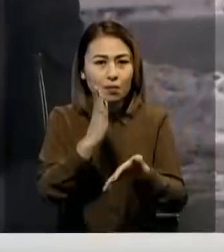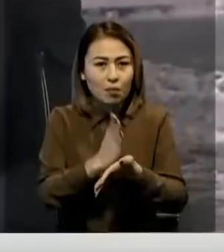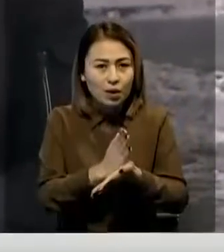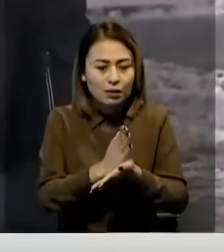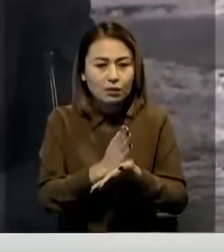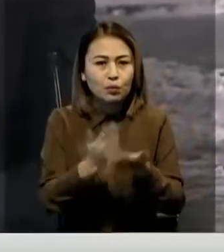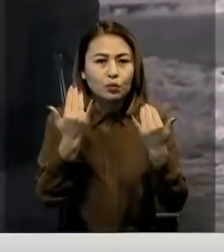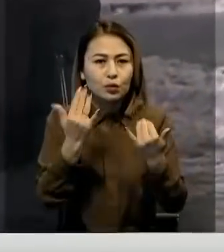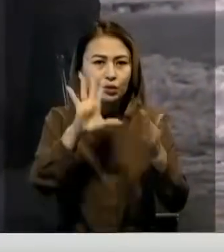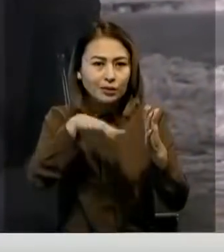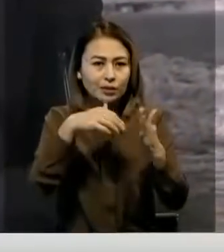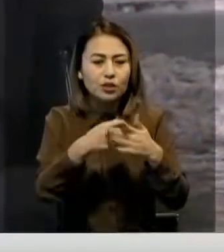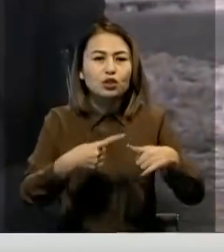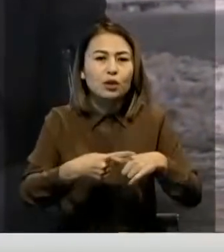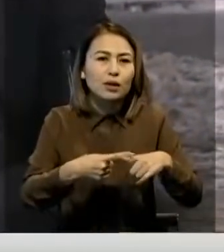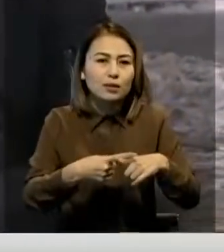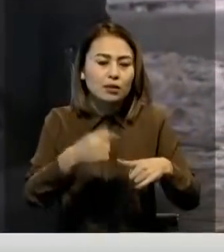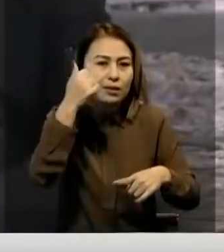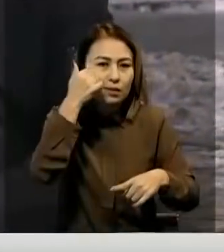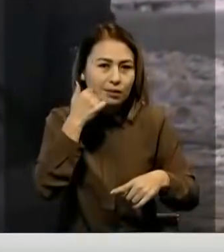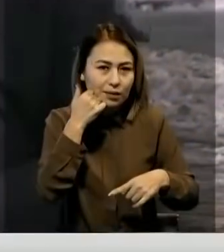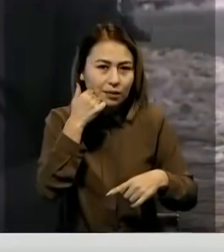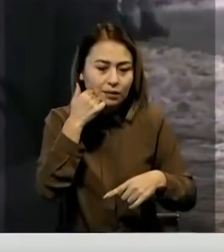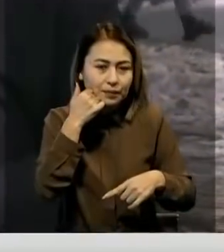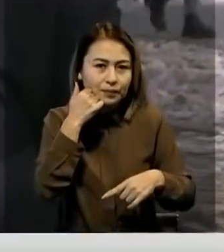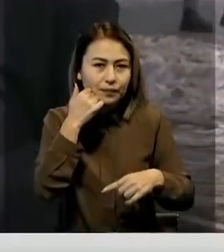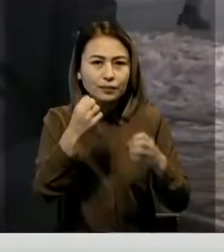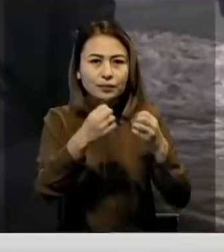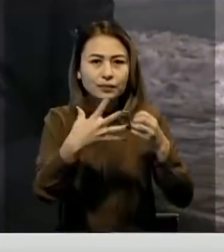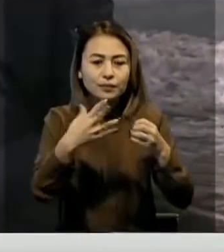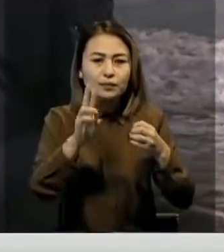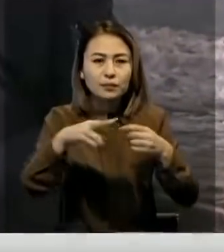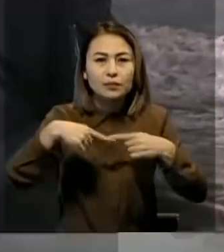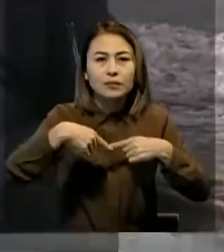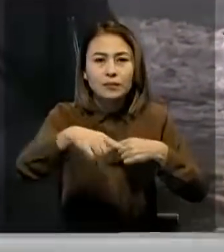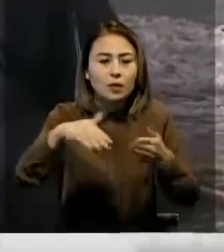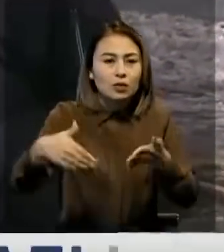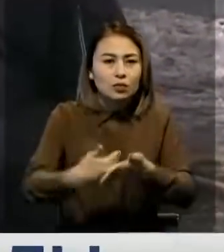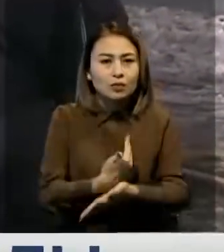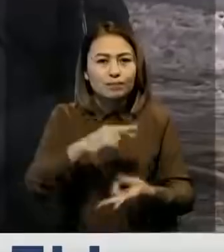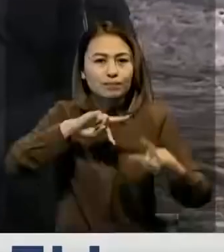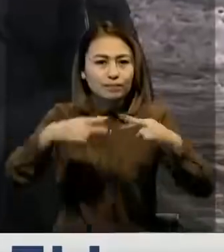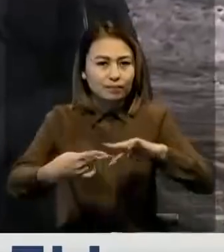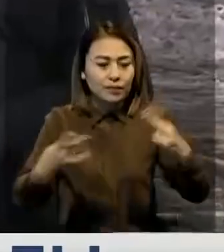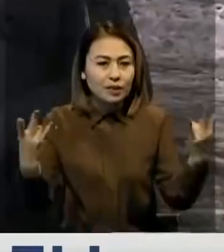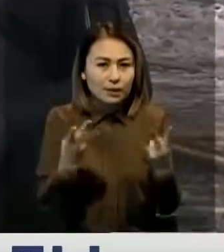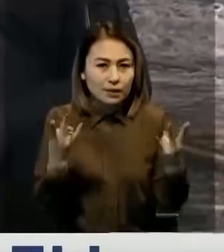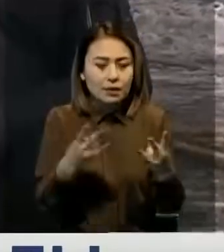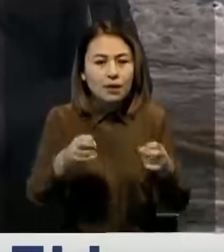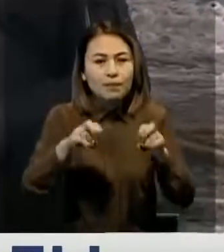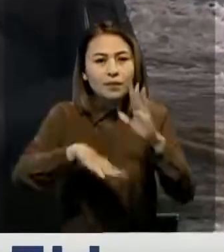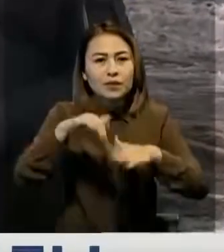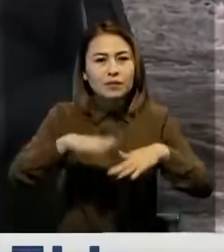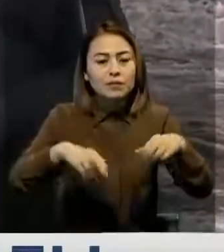Бүгінге дейін оның тең жартысы әбден ескірген. Яғни 15 шақырым релісті жаңалау қажет. Ал мамандардың айтуынша,